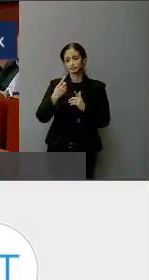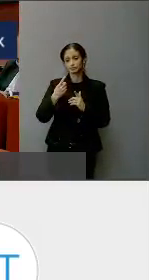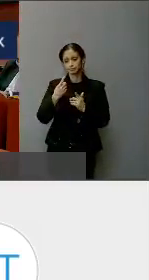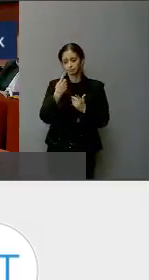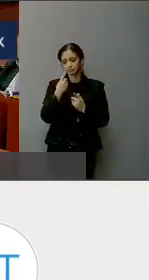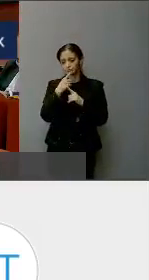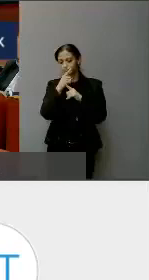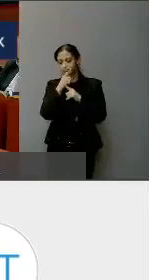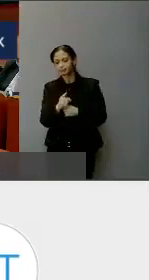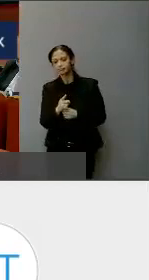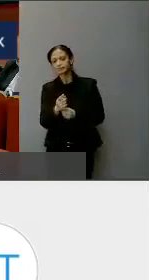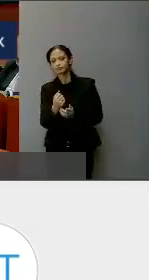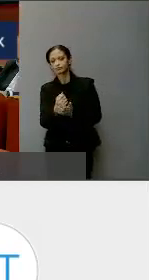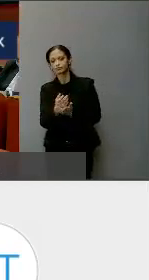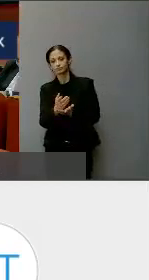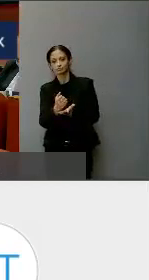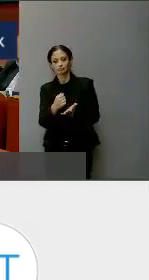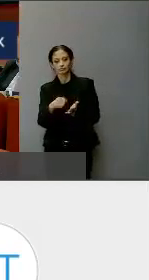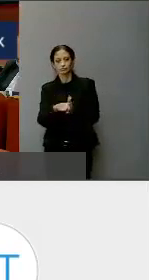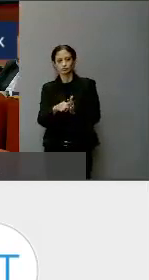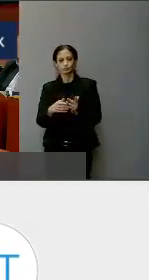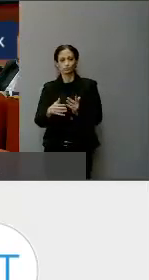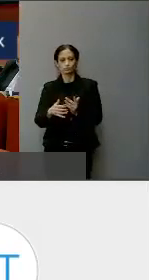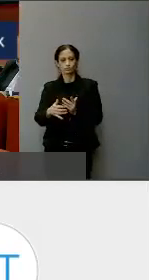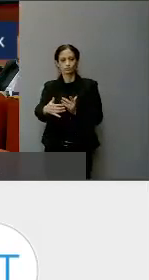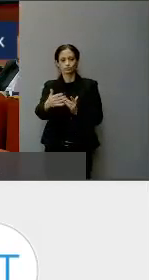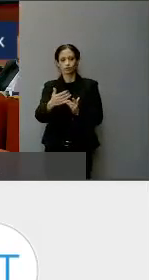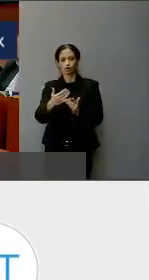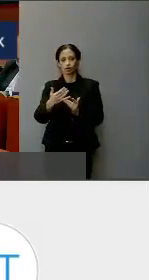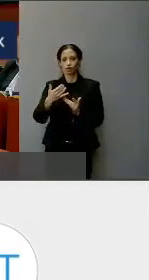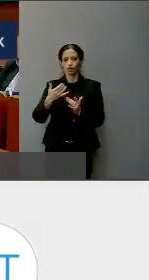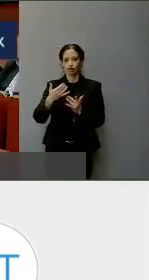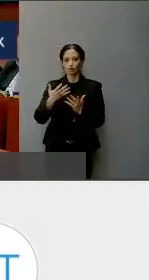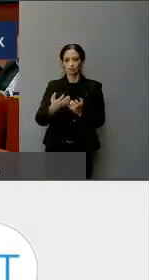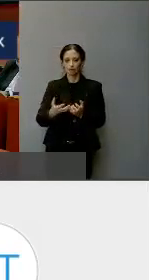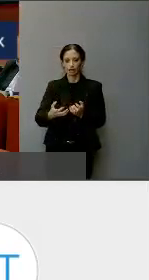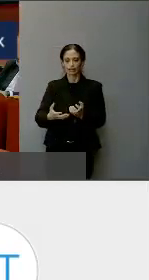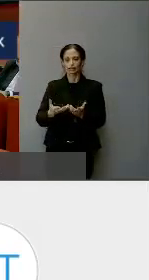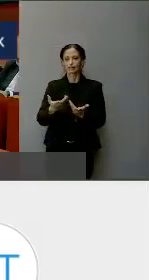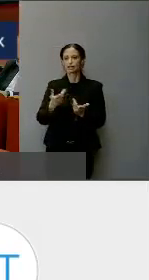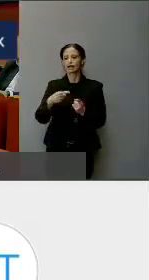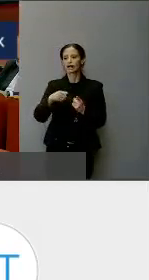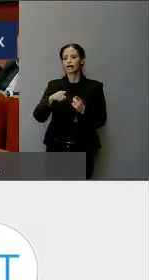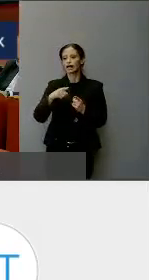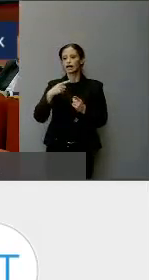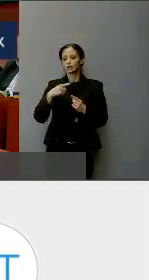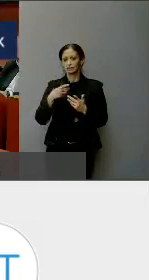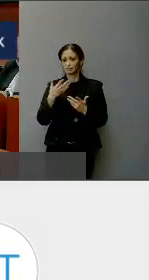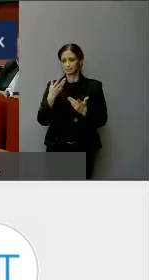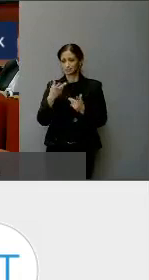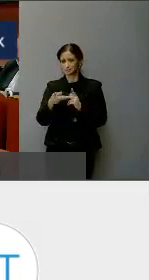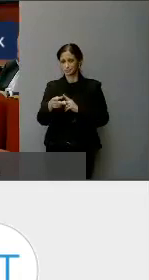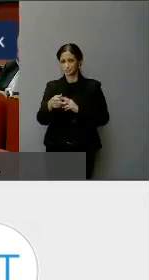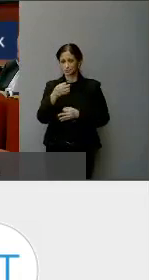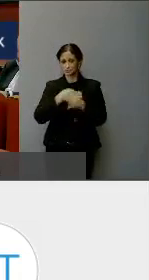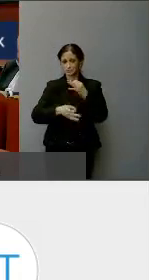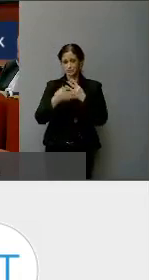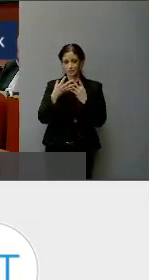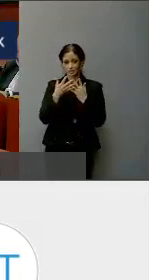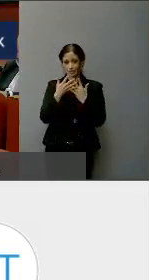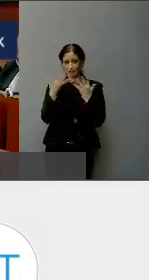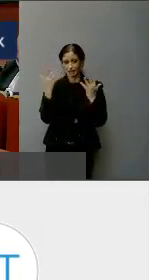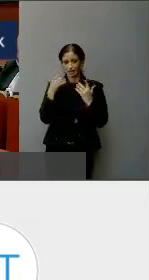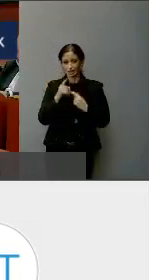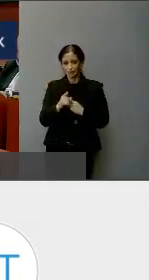pratiche come è stato detto con grande trasparenza che mi pare non sia stato diciamo negato che quello che